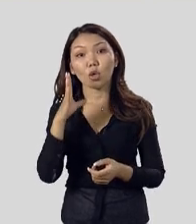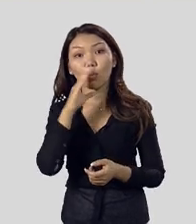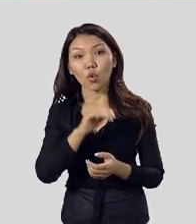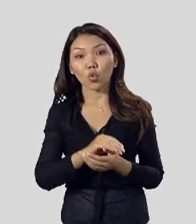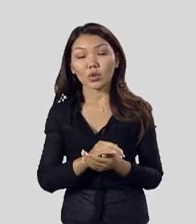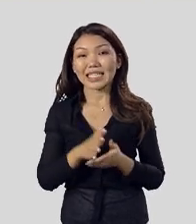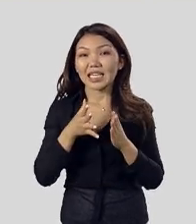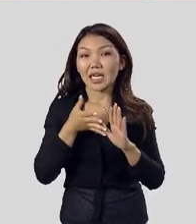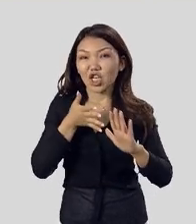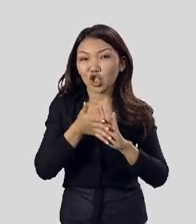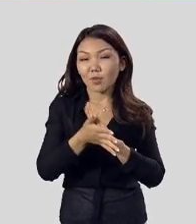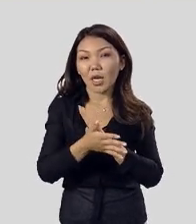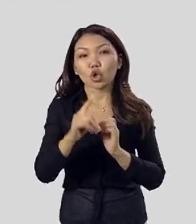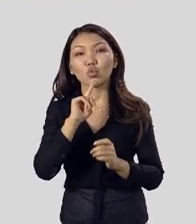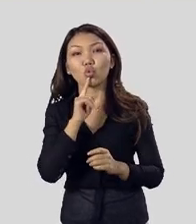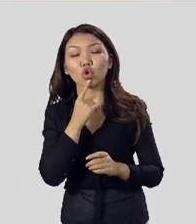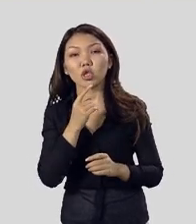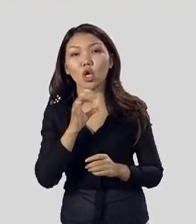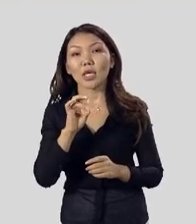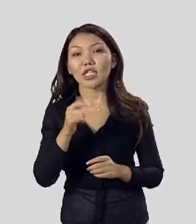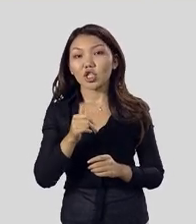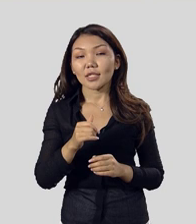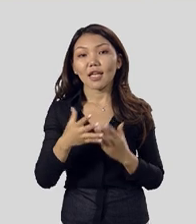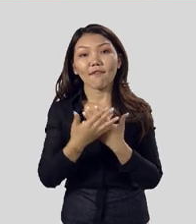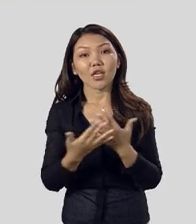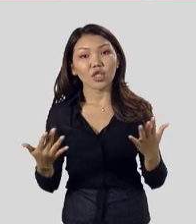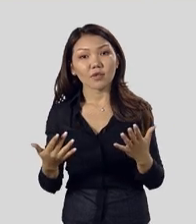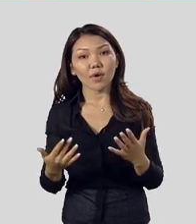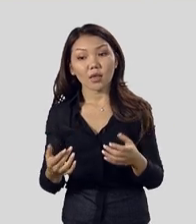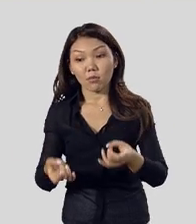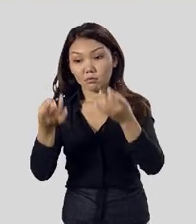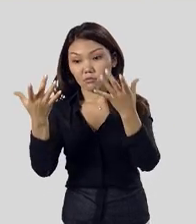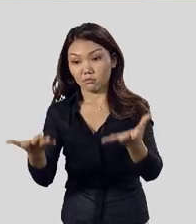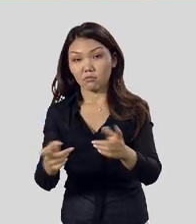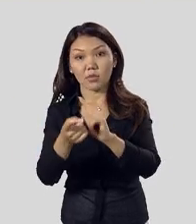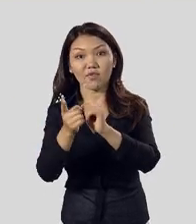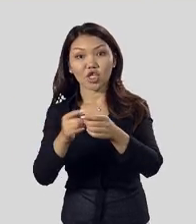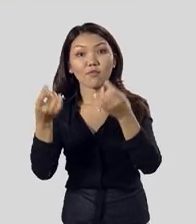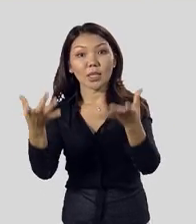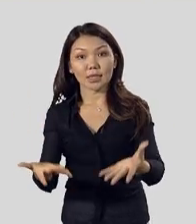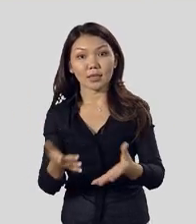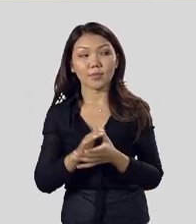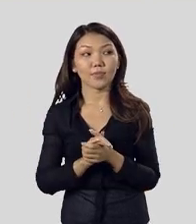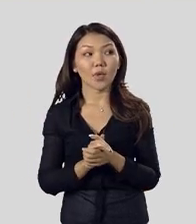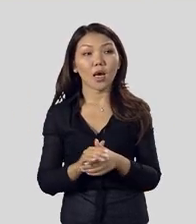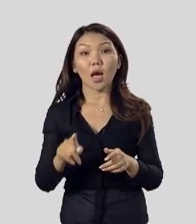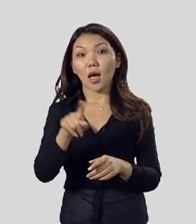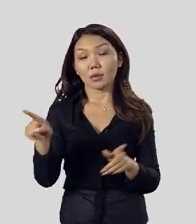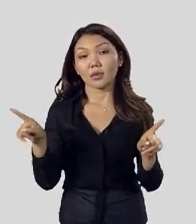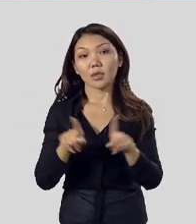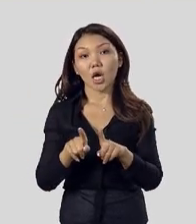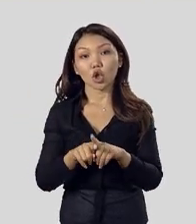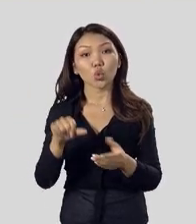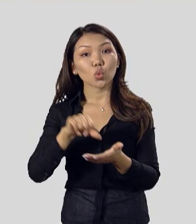сложные органические чувства на более простые лизосомы также участвует в